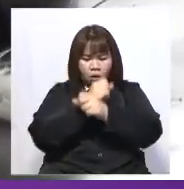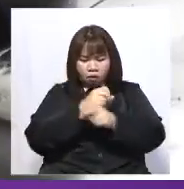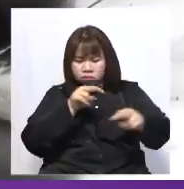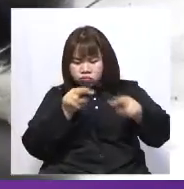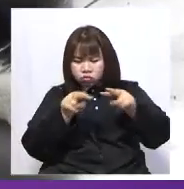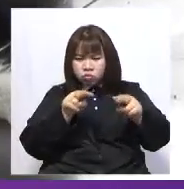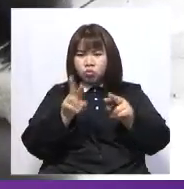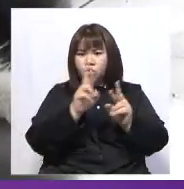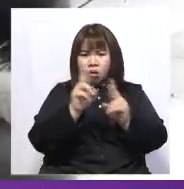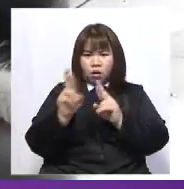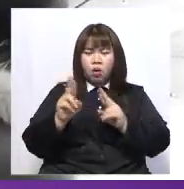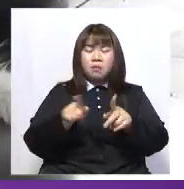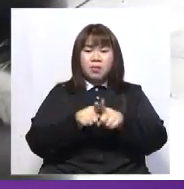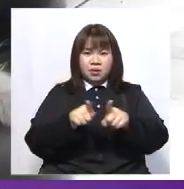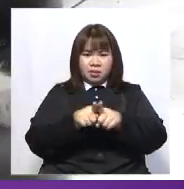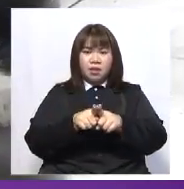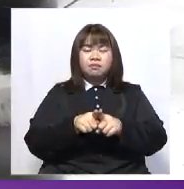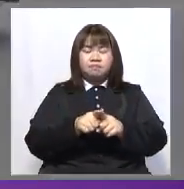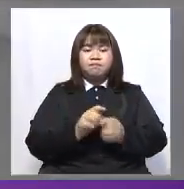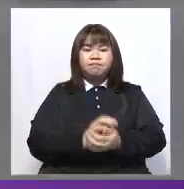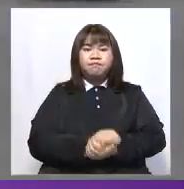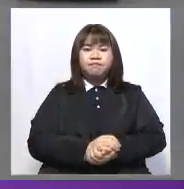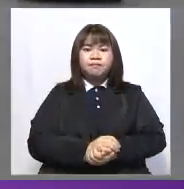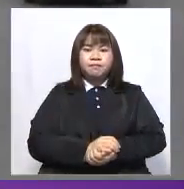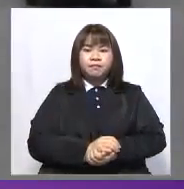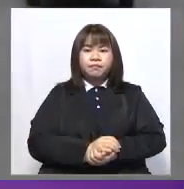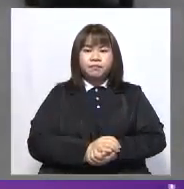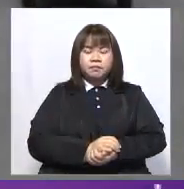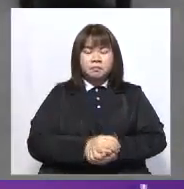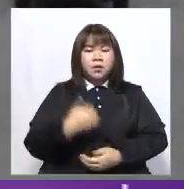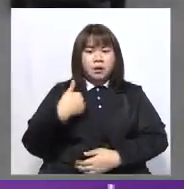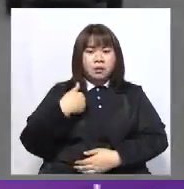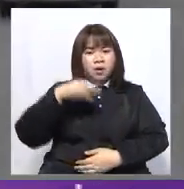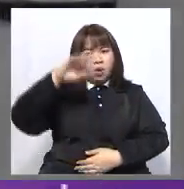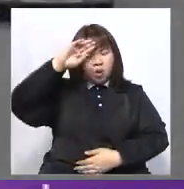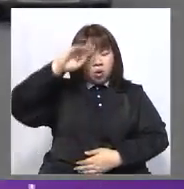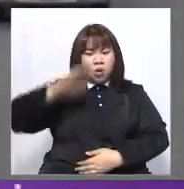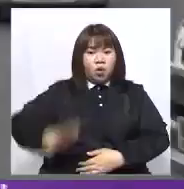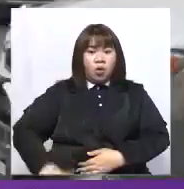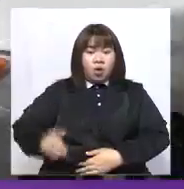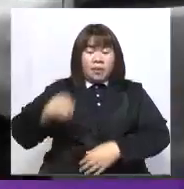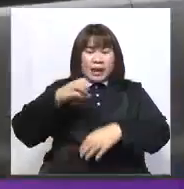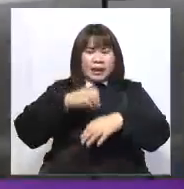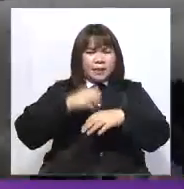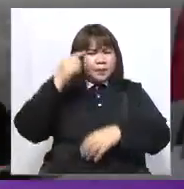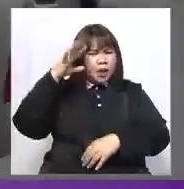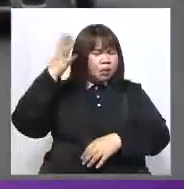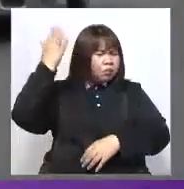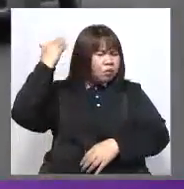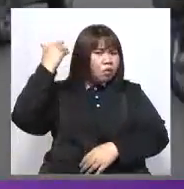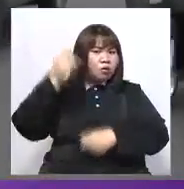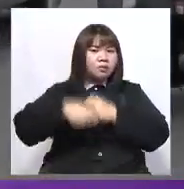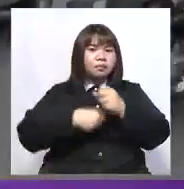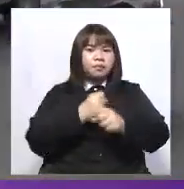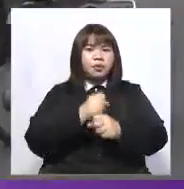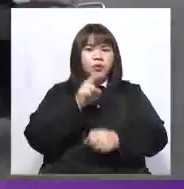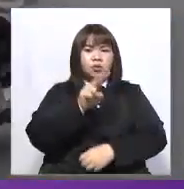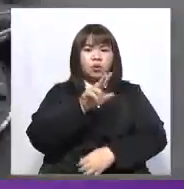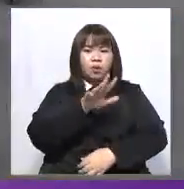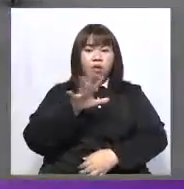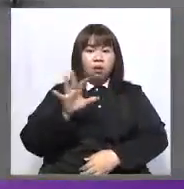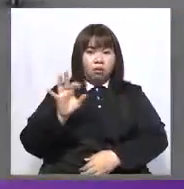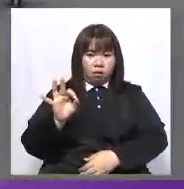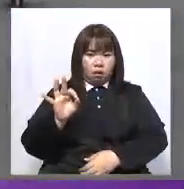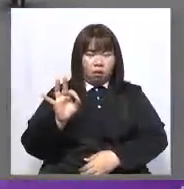ถานการณ์ในพื้นที่สำหรับจังหวัดพิษณุโลกครับพบสัตว์เป็นโรคพิษสุนัขบ้าล่าสุดเมื่อปีพุทธศักราช